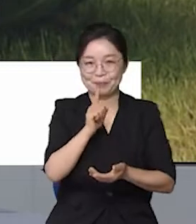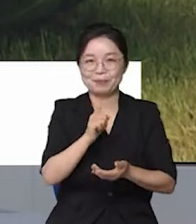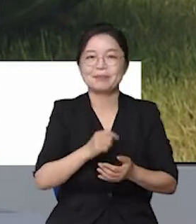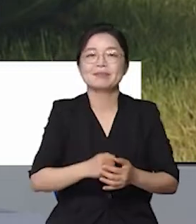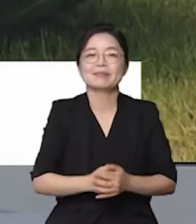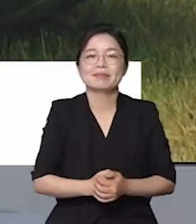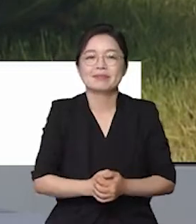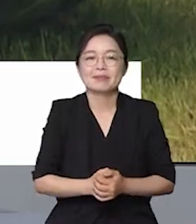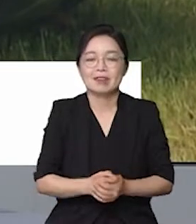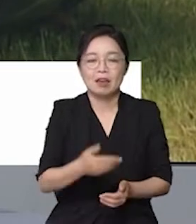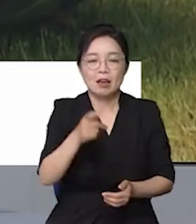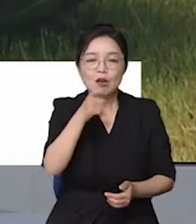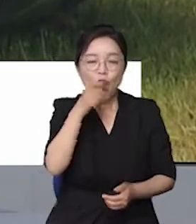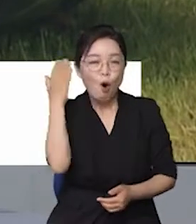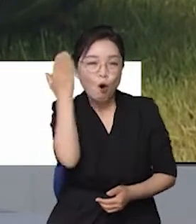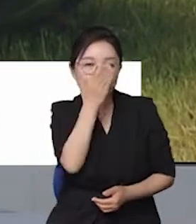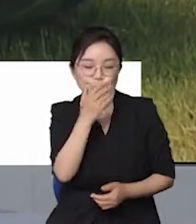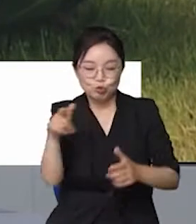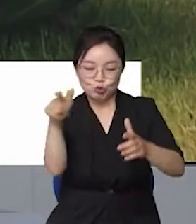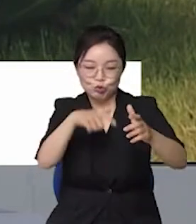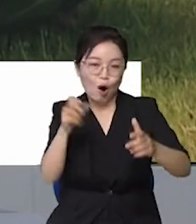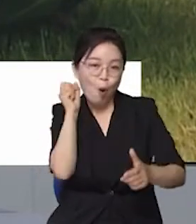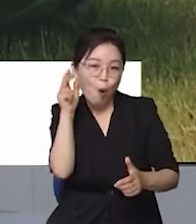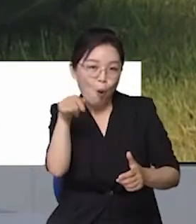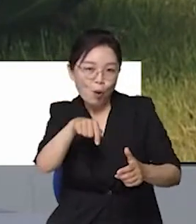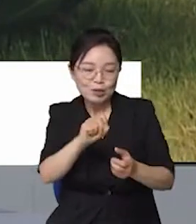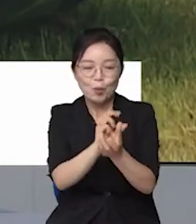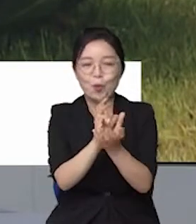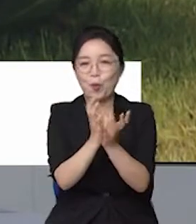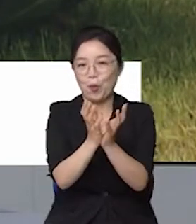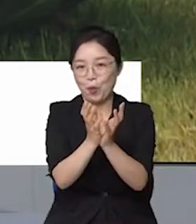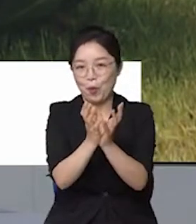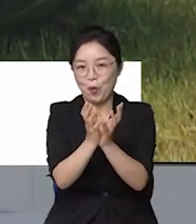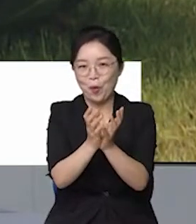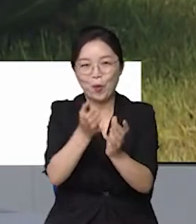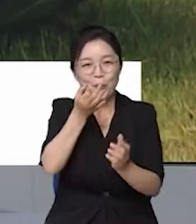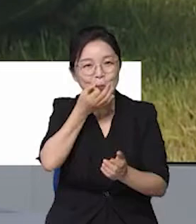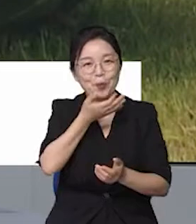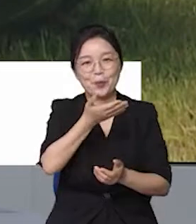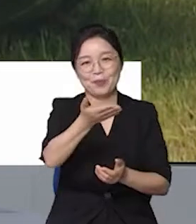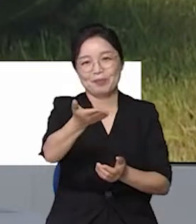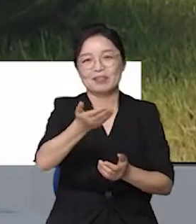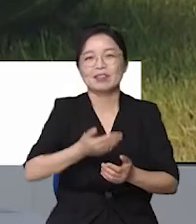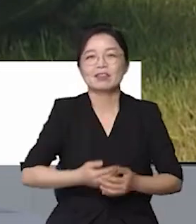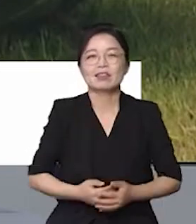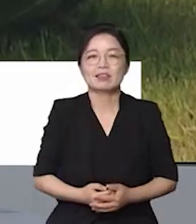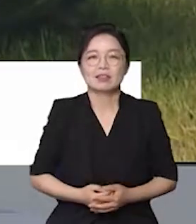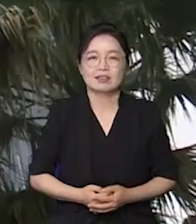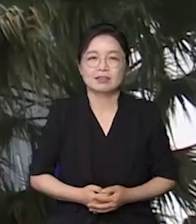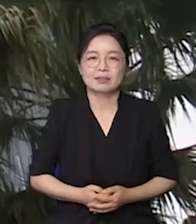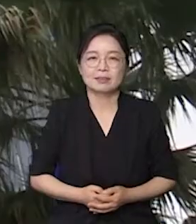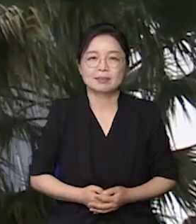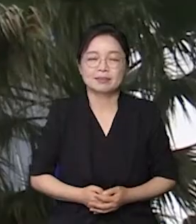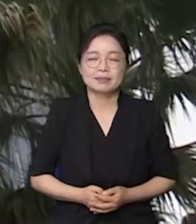불리는데요. 여수의 한 호텔에 소철꽃이 피어서 화제입니다. 이계혁 기자가 보도합니다.